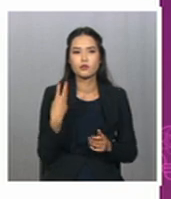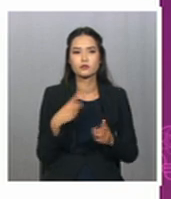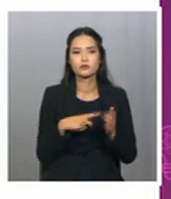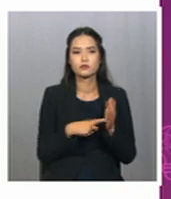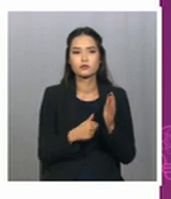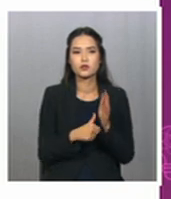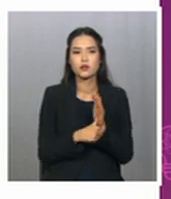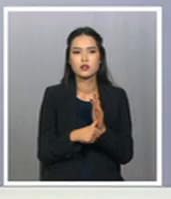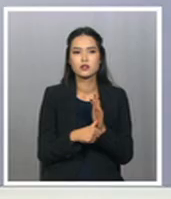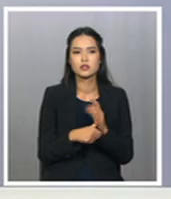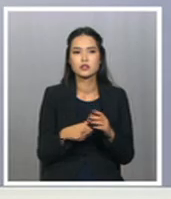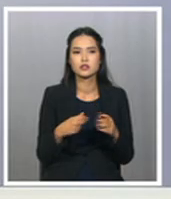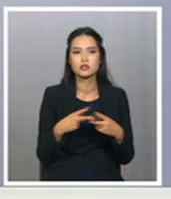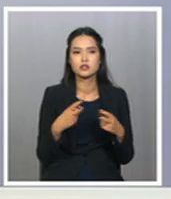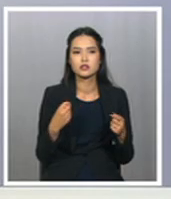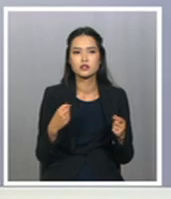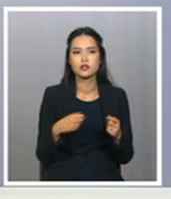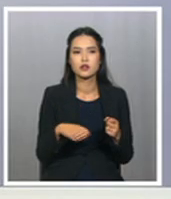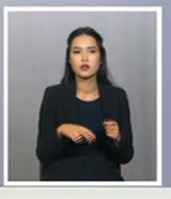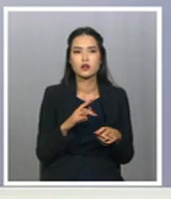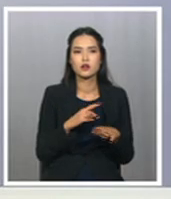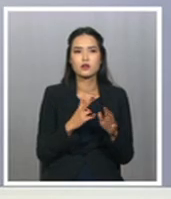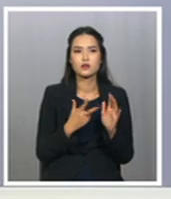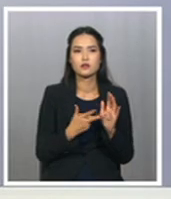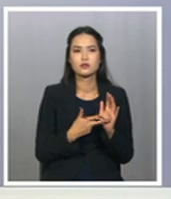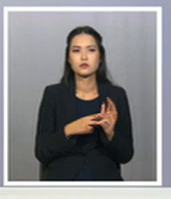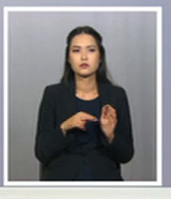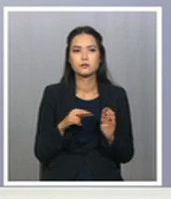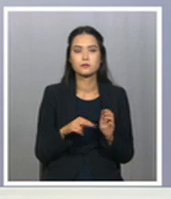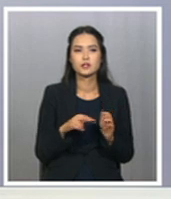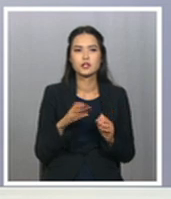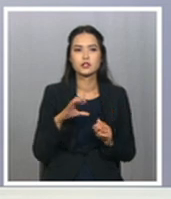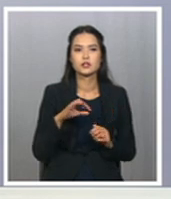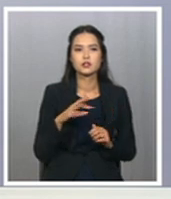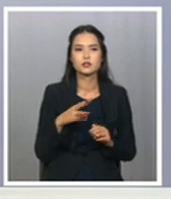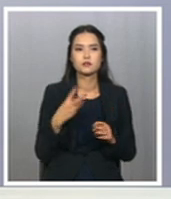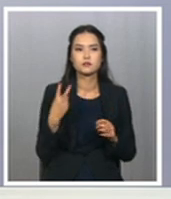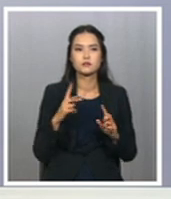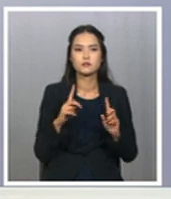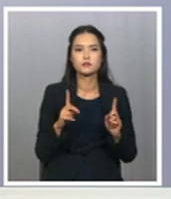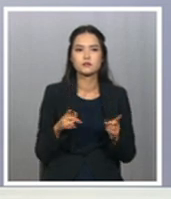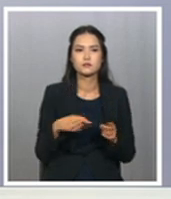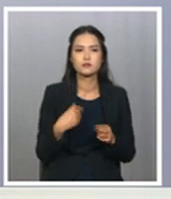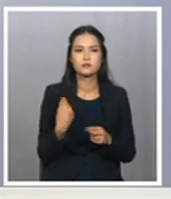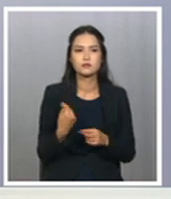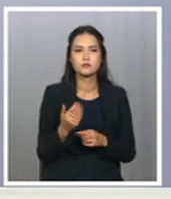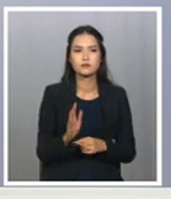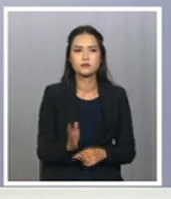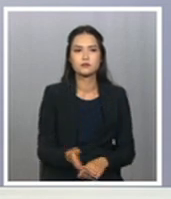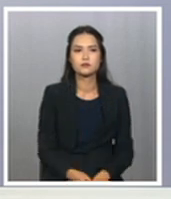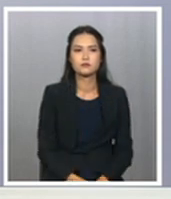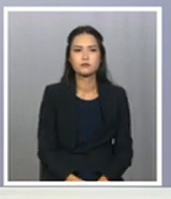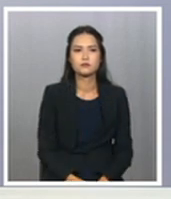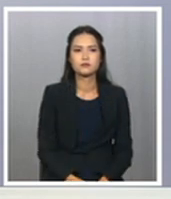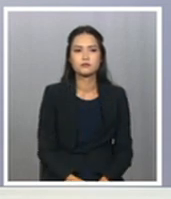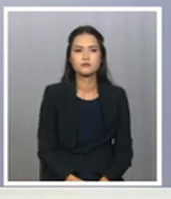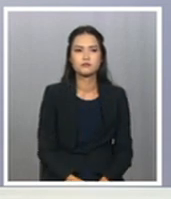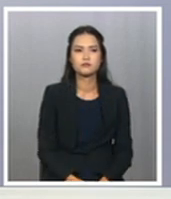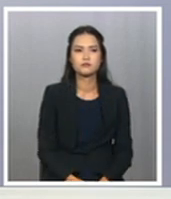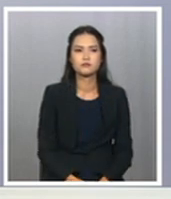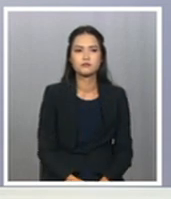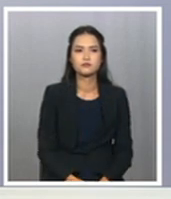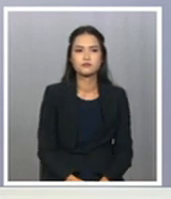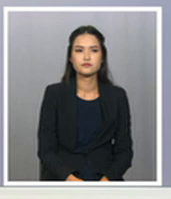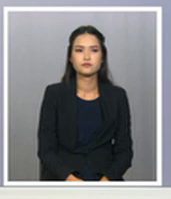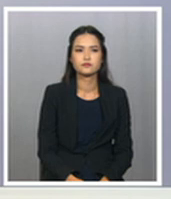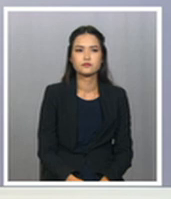3-ті қоямыз, ал L жасаушысының орнына на сектордың радиусын қоямыз. Сол кезде пи көбейтілген